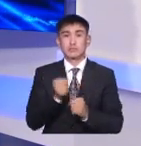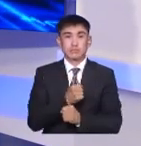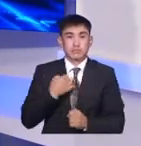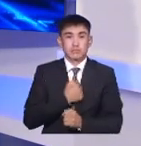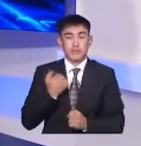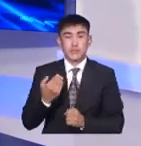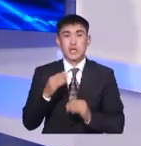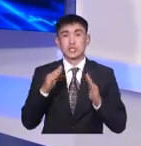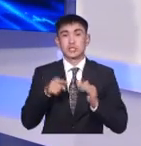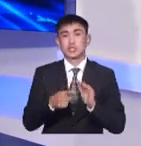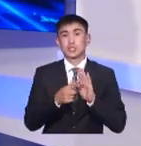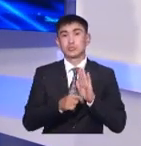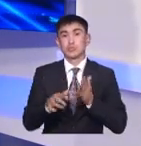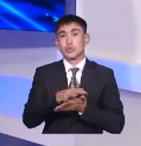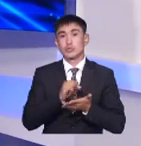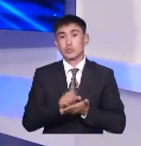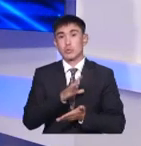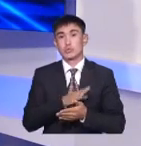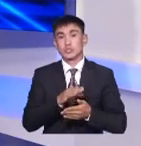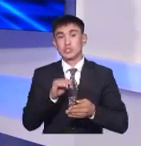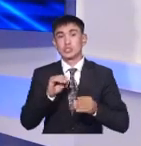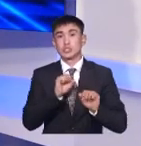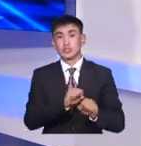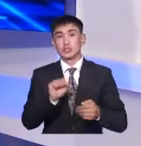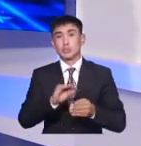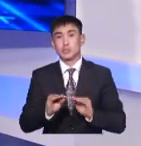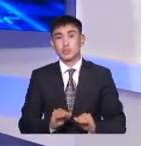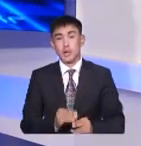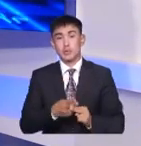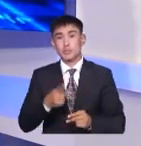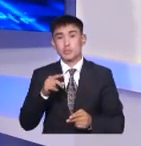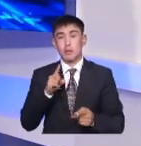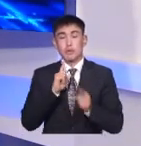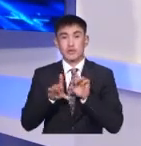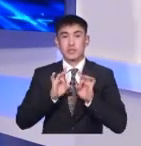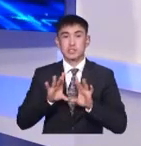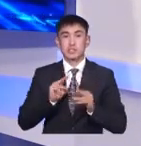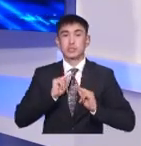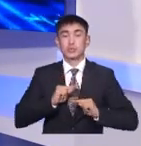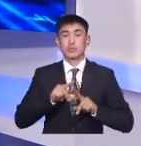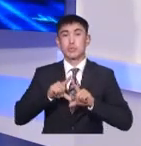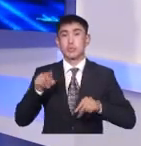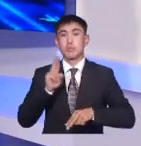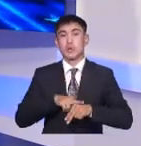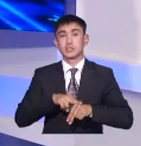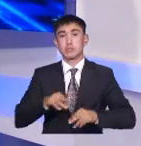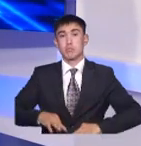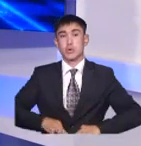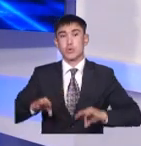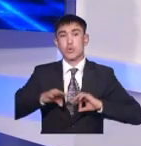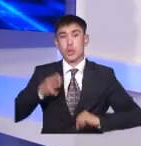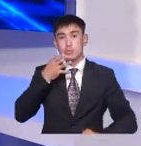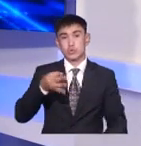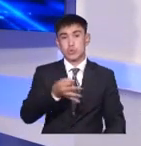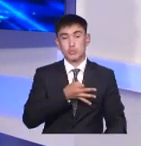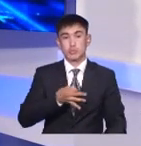Более 1700 нарушителей получили защитные предписания. Об этом на брифинге рассказали сотрудники департамента полиции и